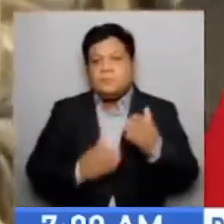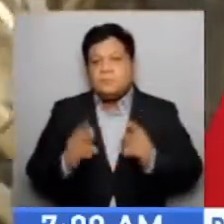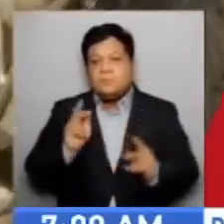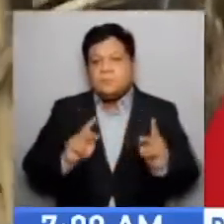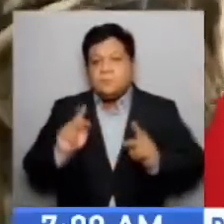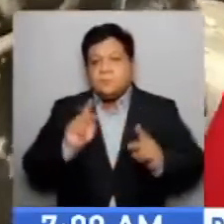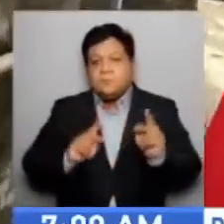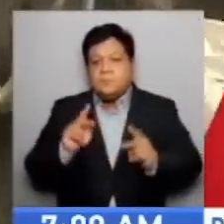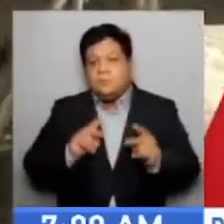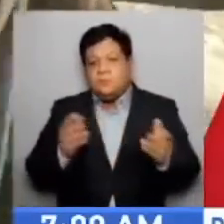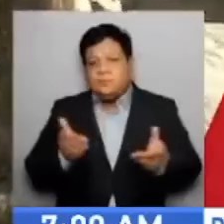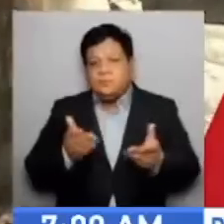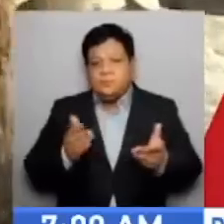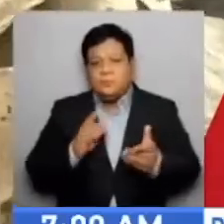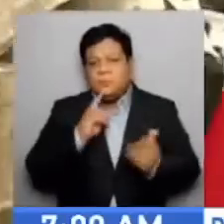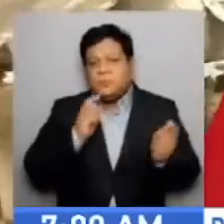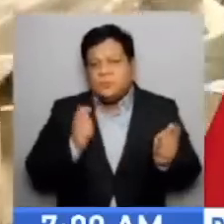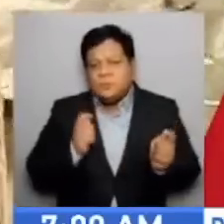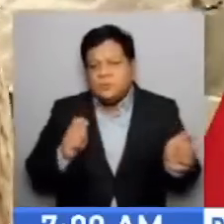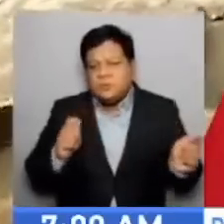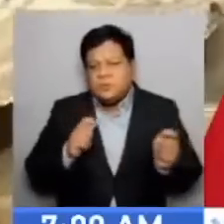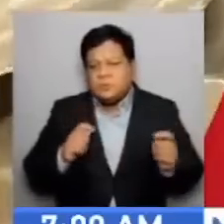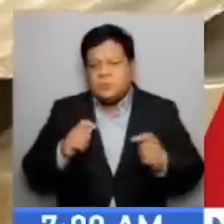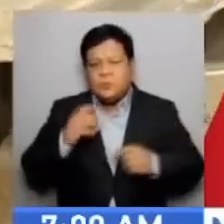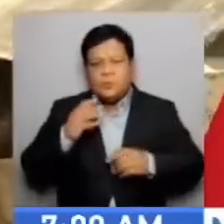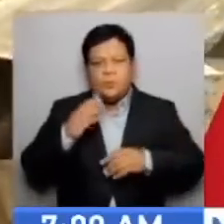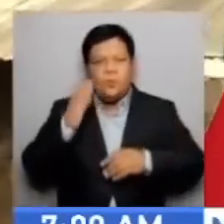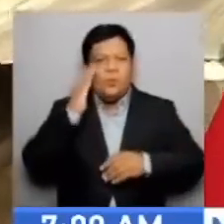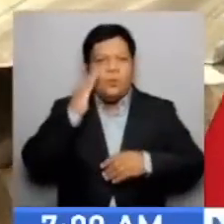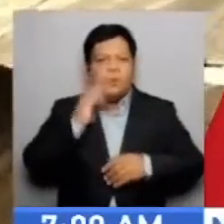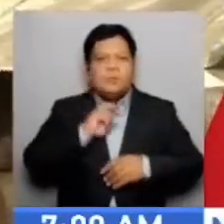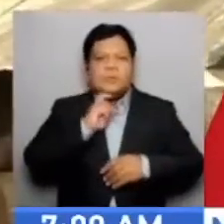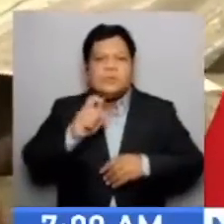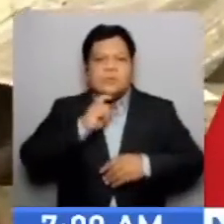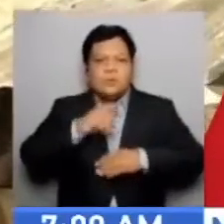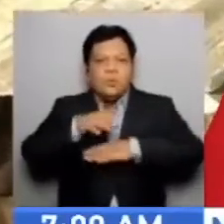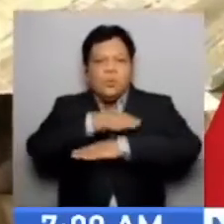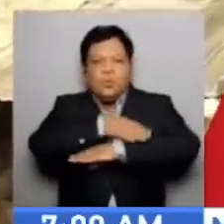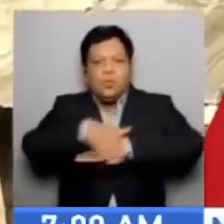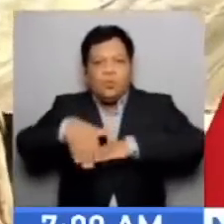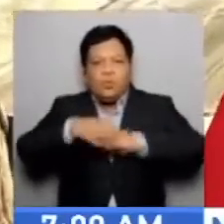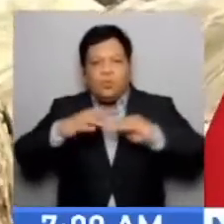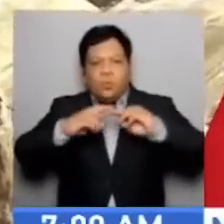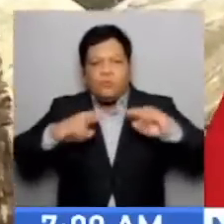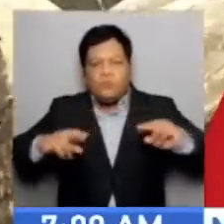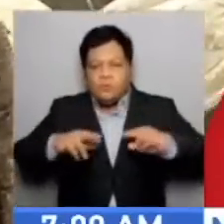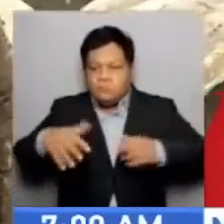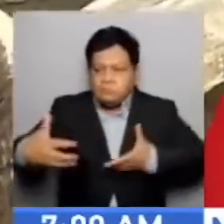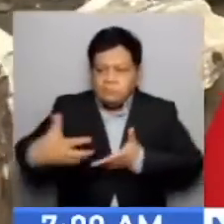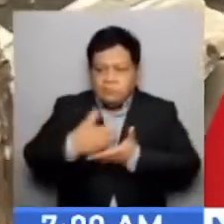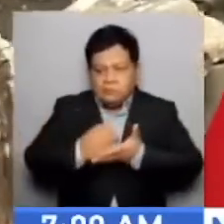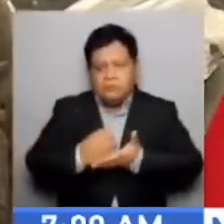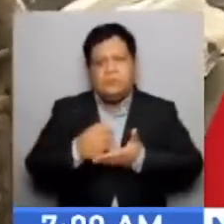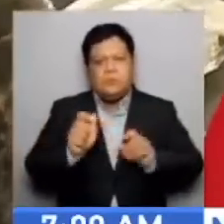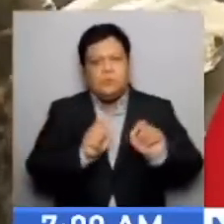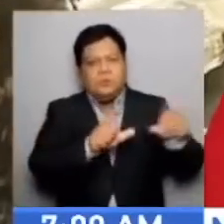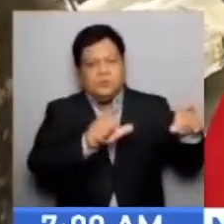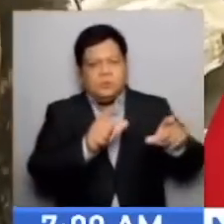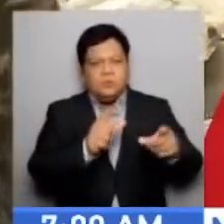nilang kunin yung mga yero na maaari pang magamit at maibenta para makatulong sa muli nilang